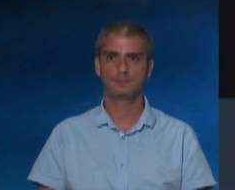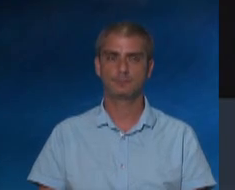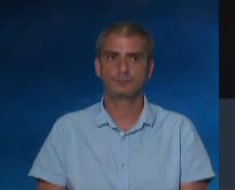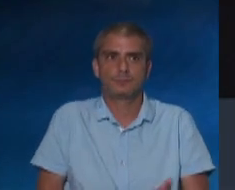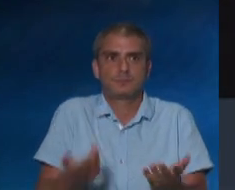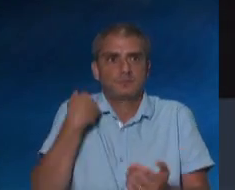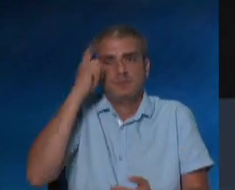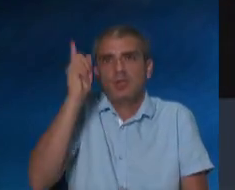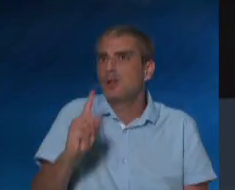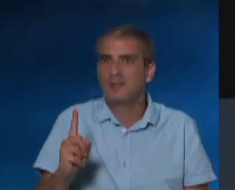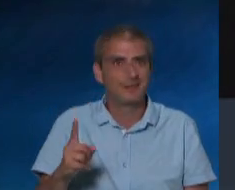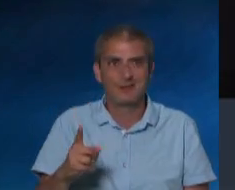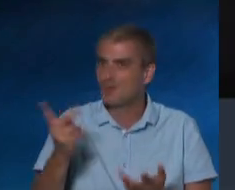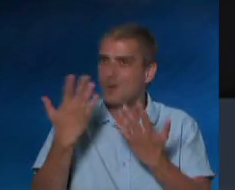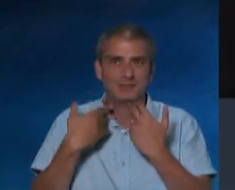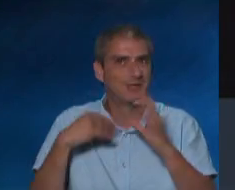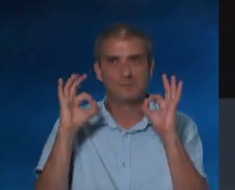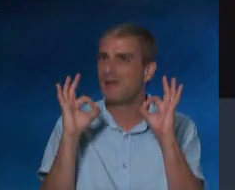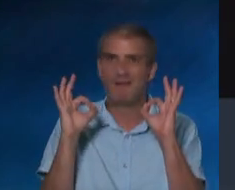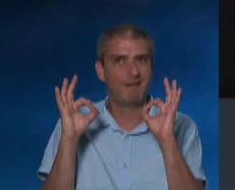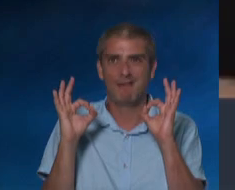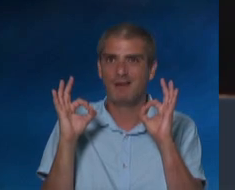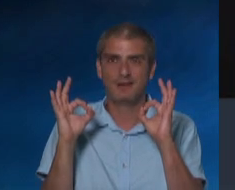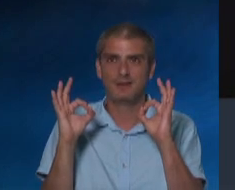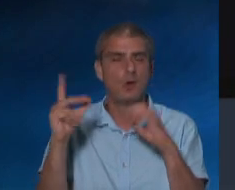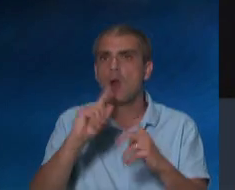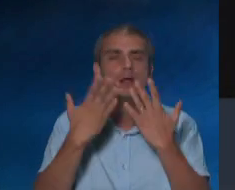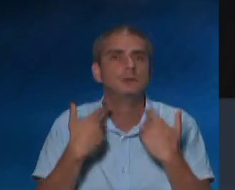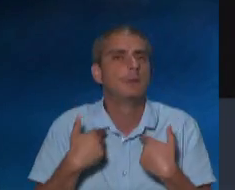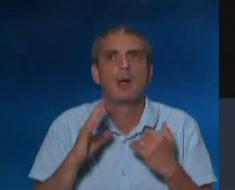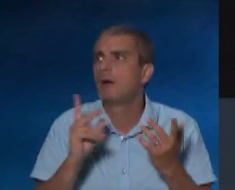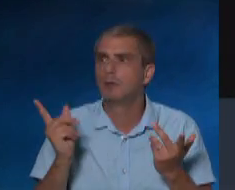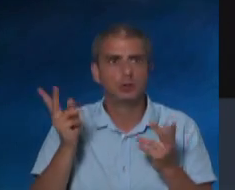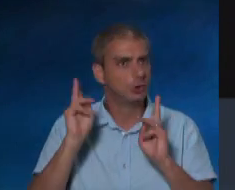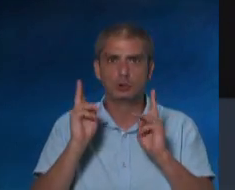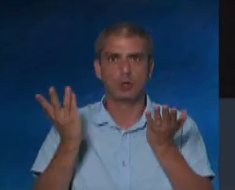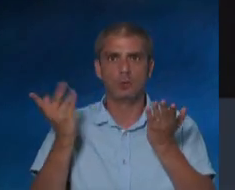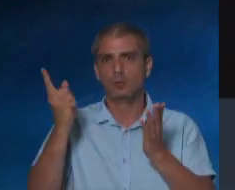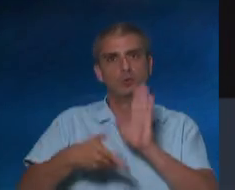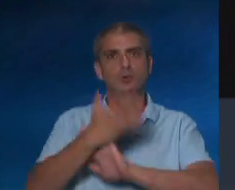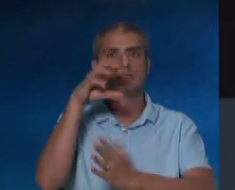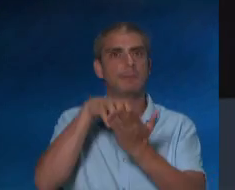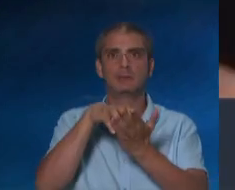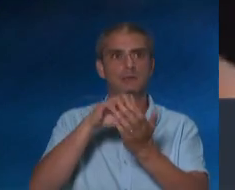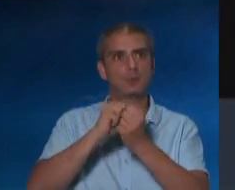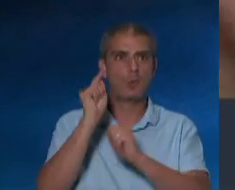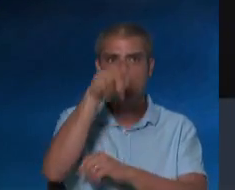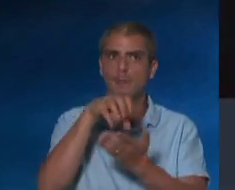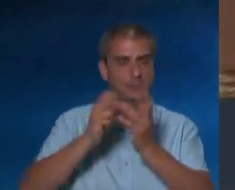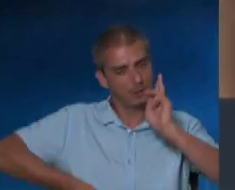אבל אני לא ידעתי. לא, הוא גם לא סיפר. הוא גם לא סיפר מעולם שהוא יוצא מהבסיס או שהוא בא